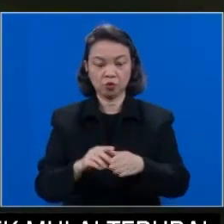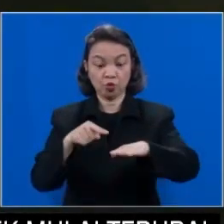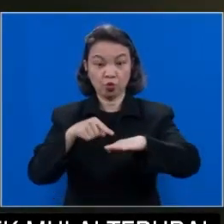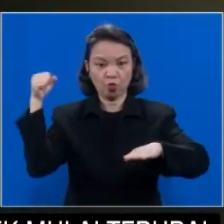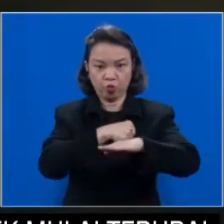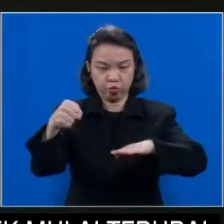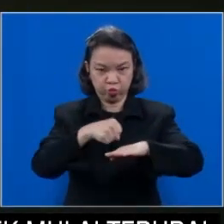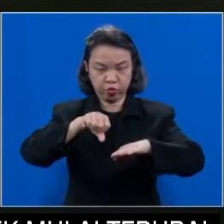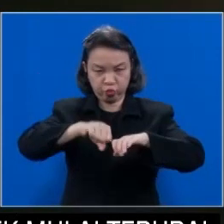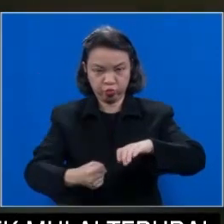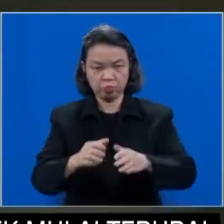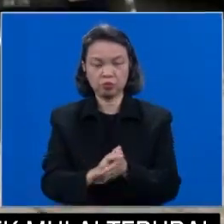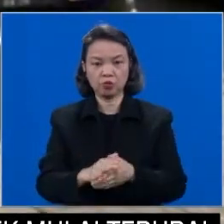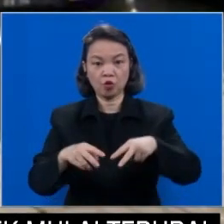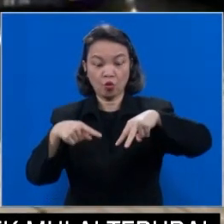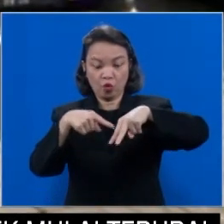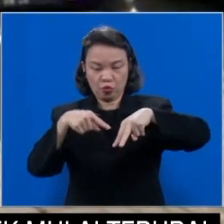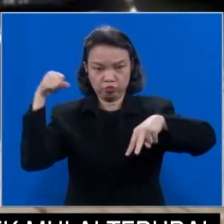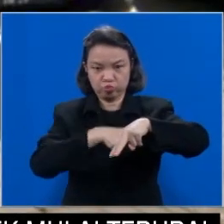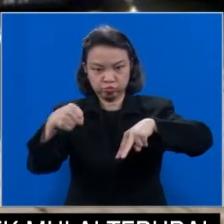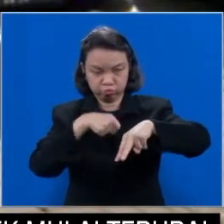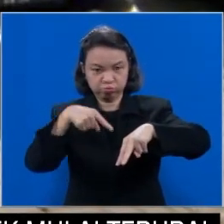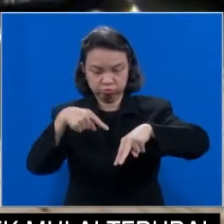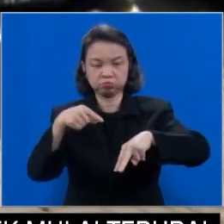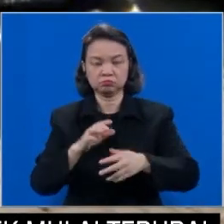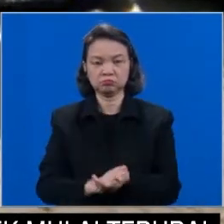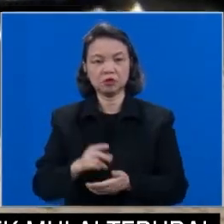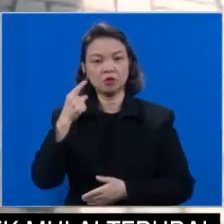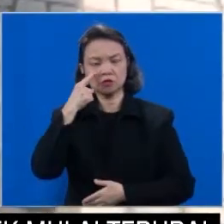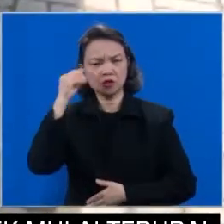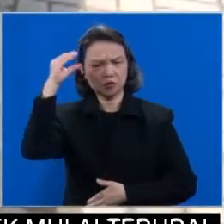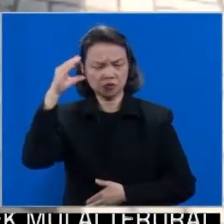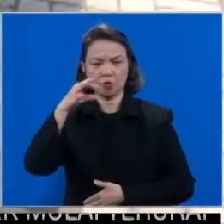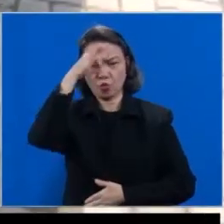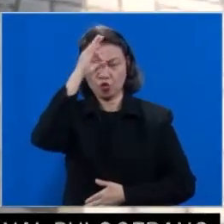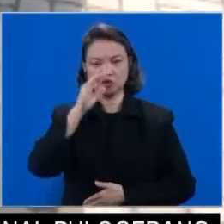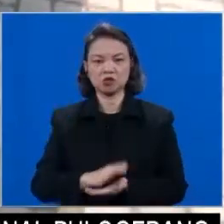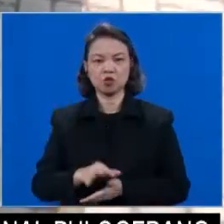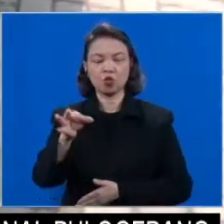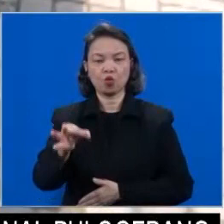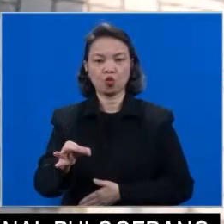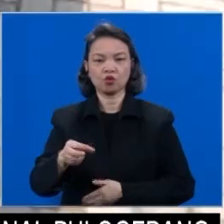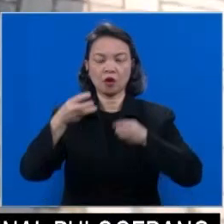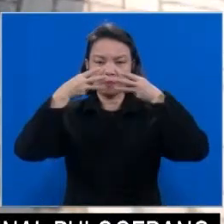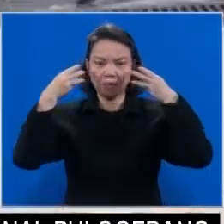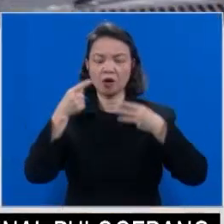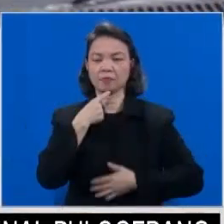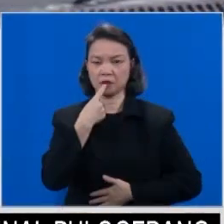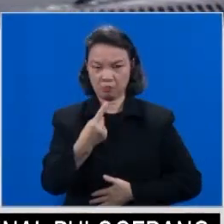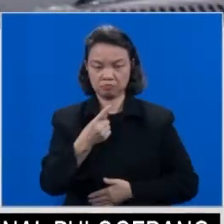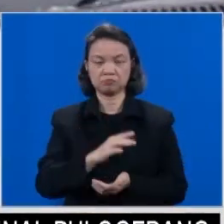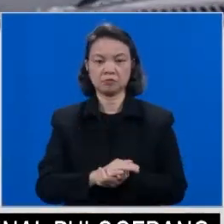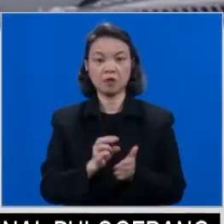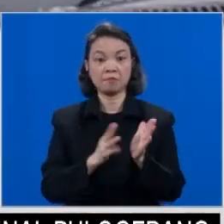warga juga menganiaya penumpang mobil Selasa siang kasatlantas Polresta Malang Kota Kompol Yi sedang menyebut